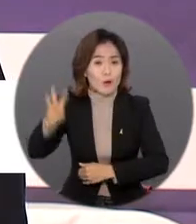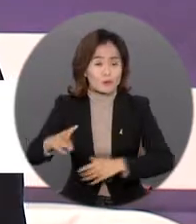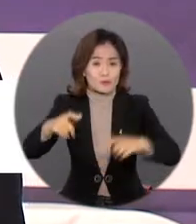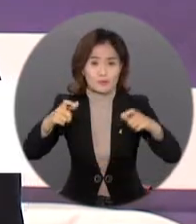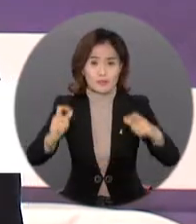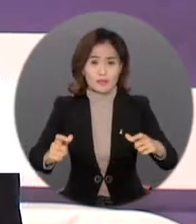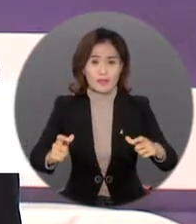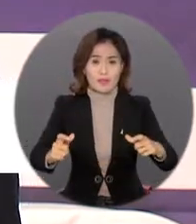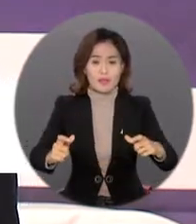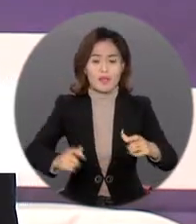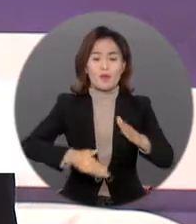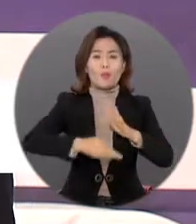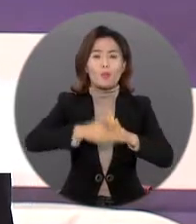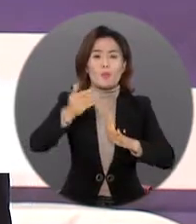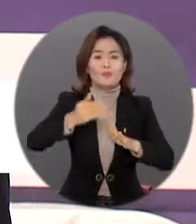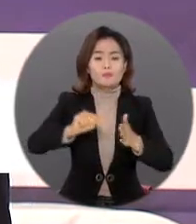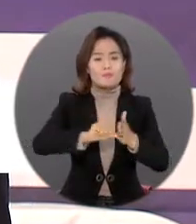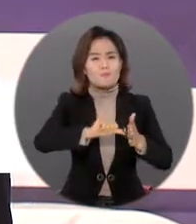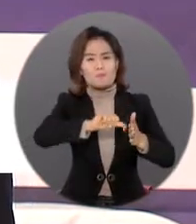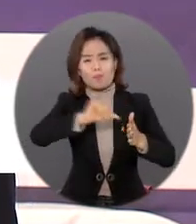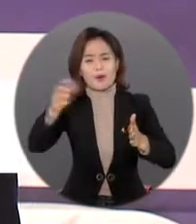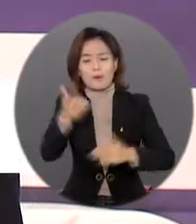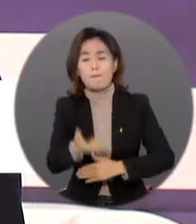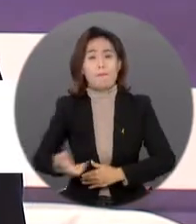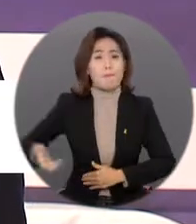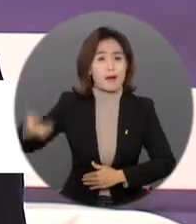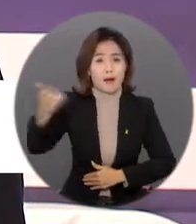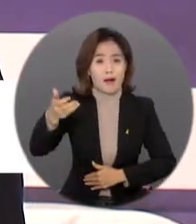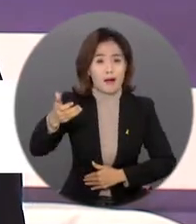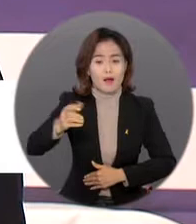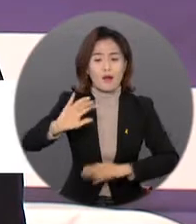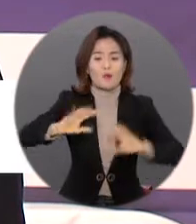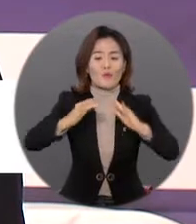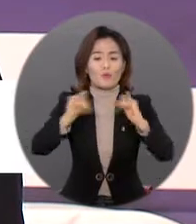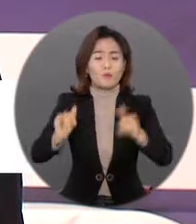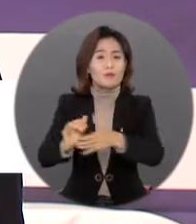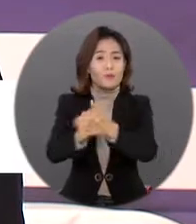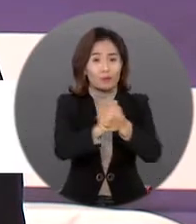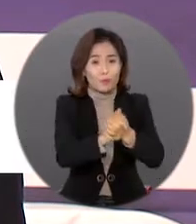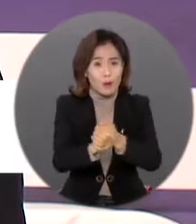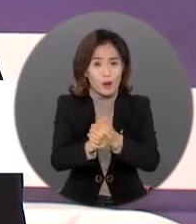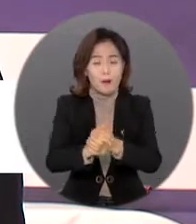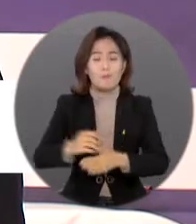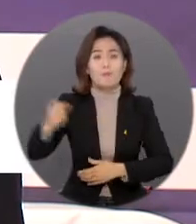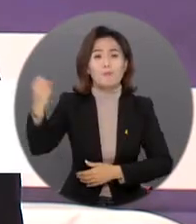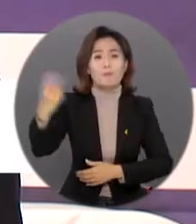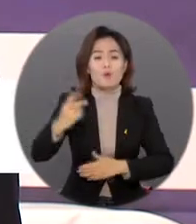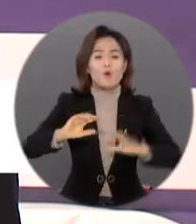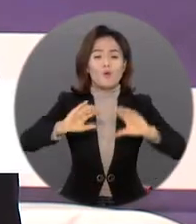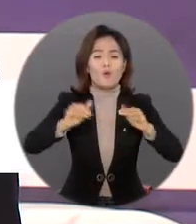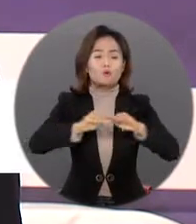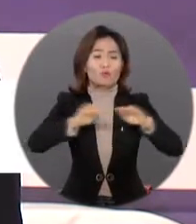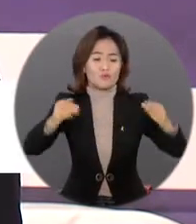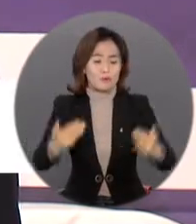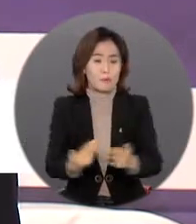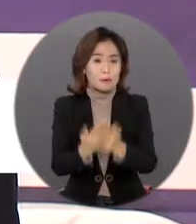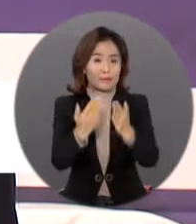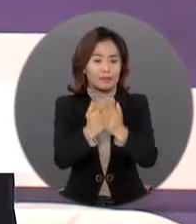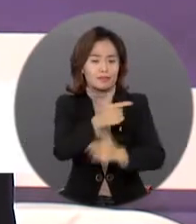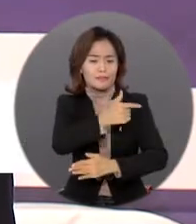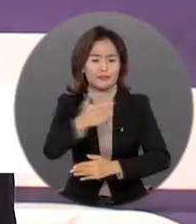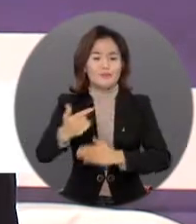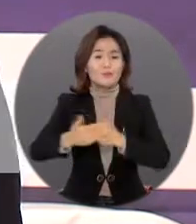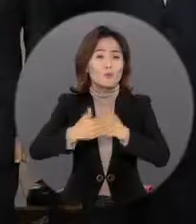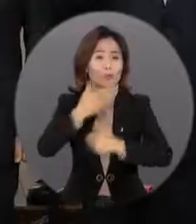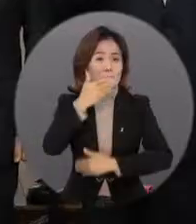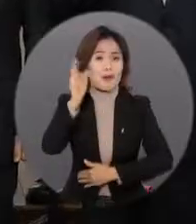광주의 도시 브랜드 가치를 올리고 국민 통합 그리고 국가 균형 발전에도 크게